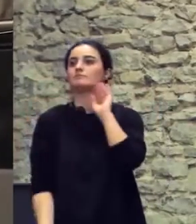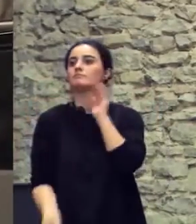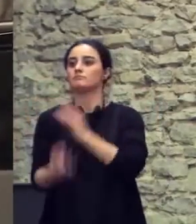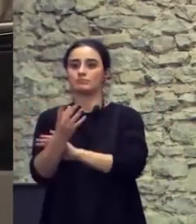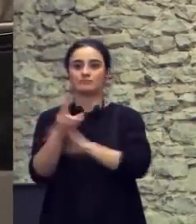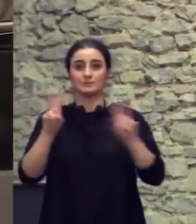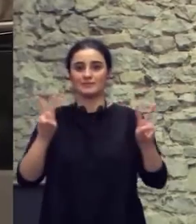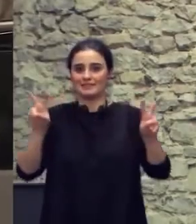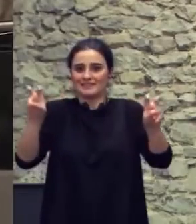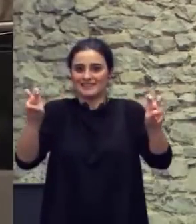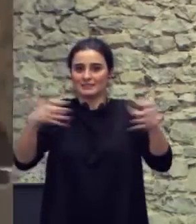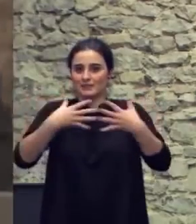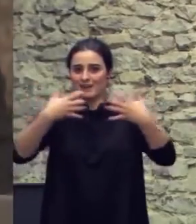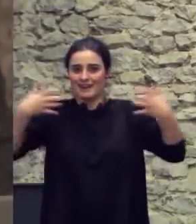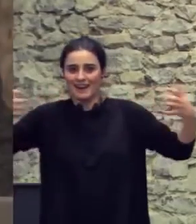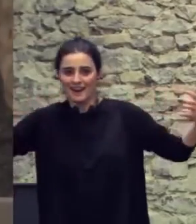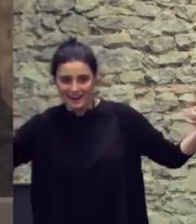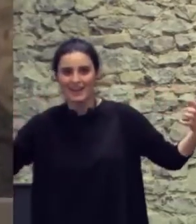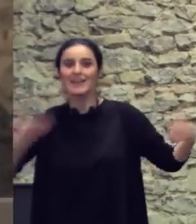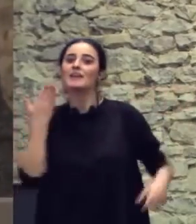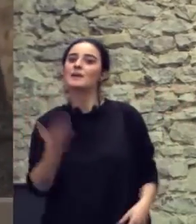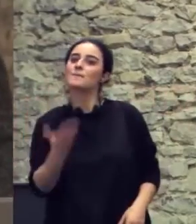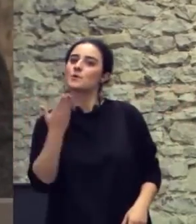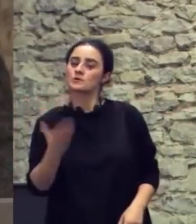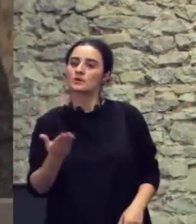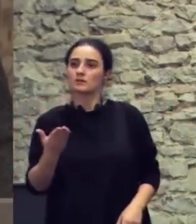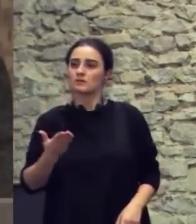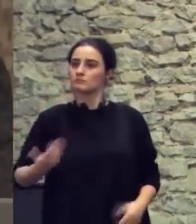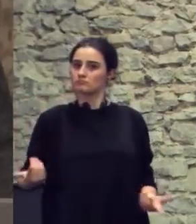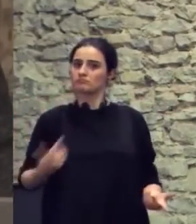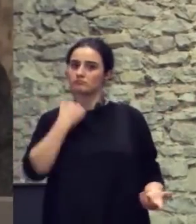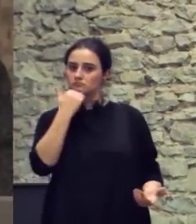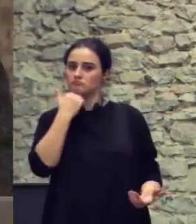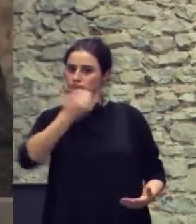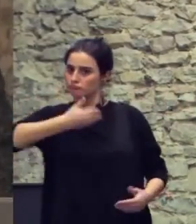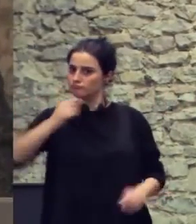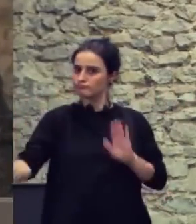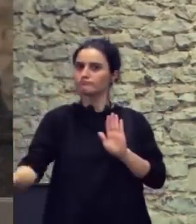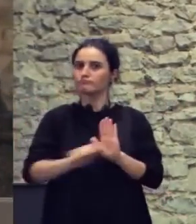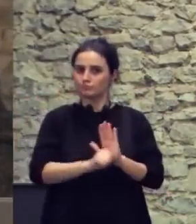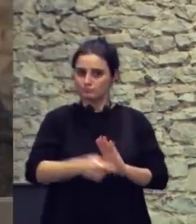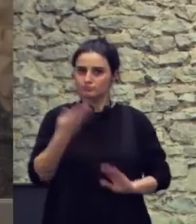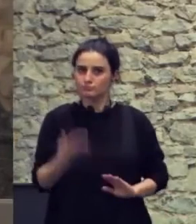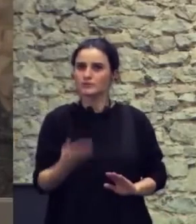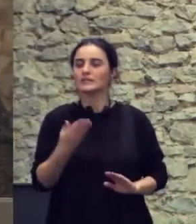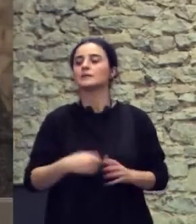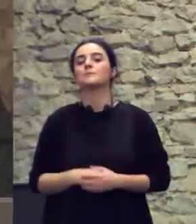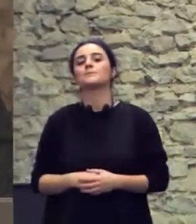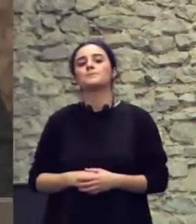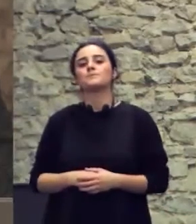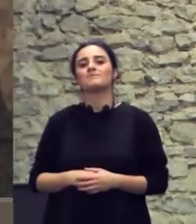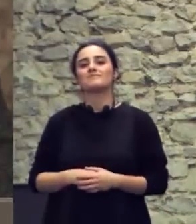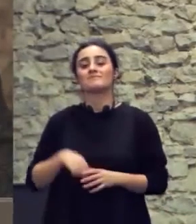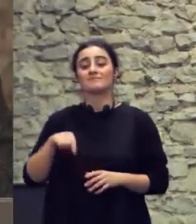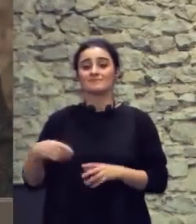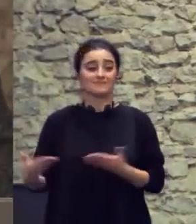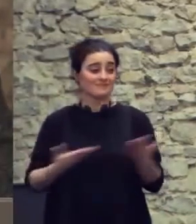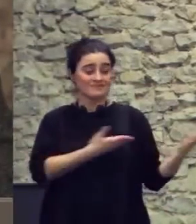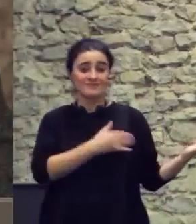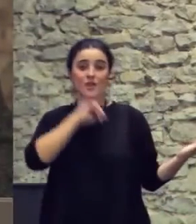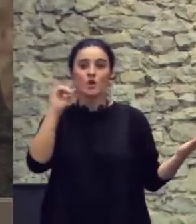luzea, importantea eta oso esanguratsua, nire ustez. Hemen gurekin